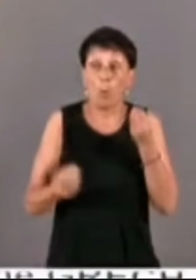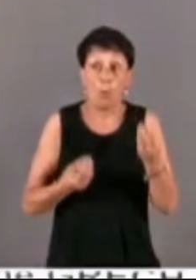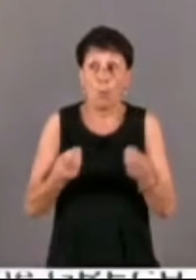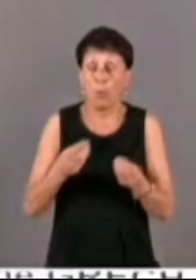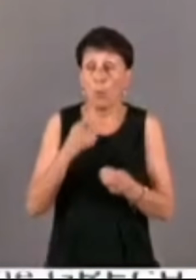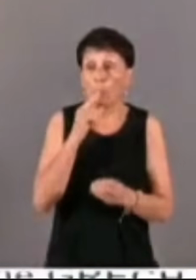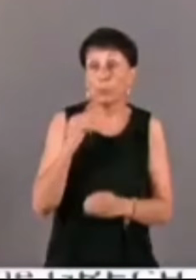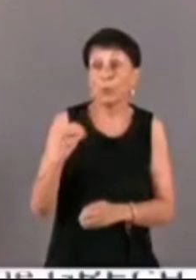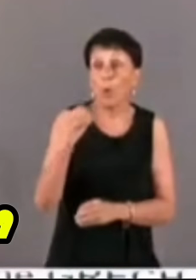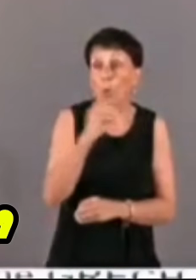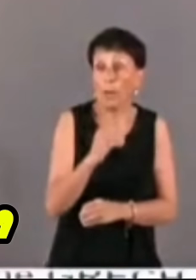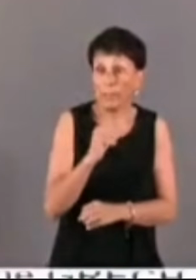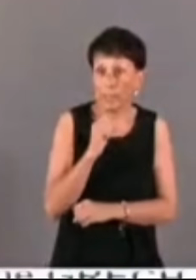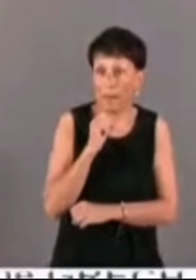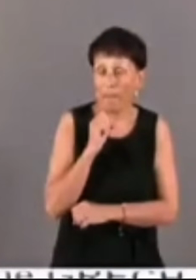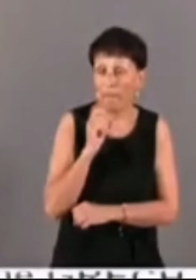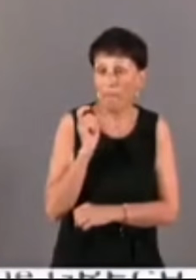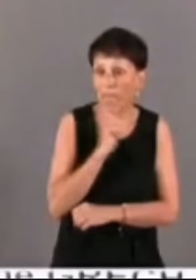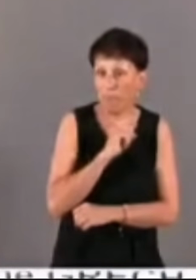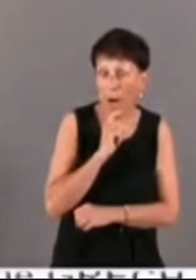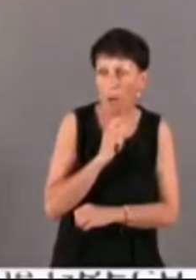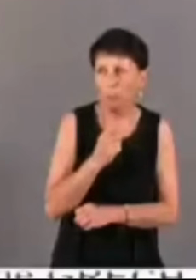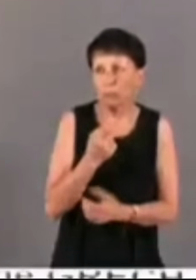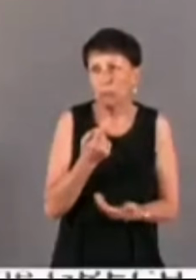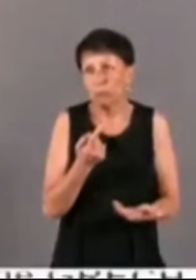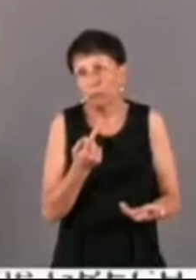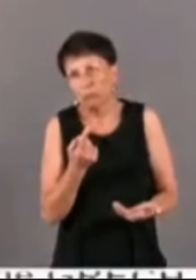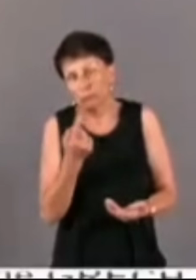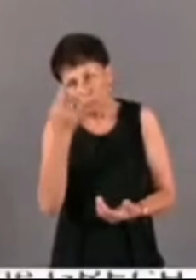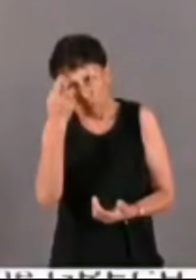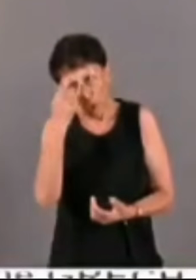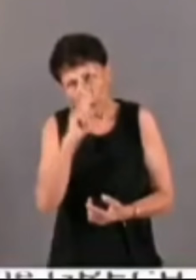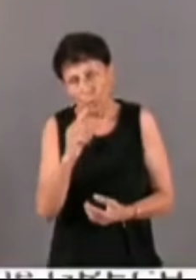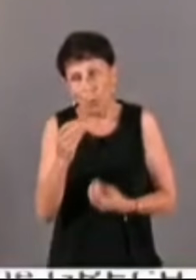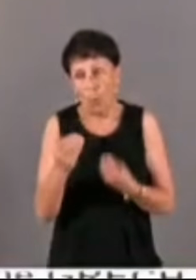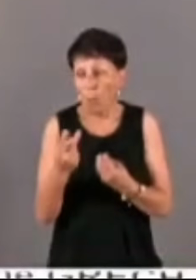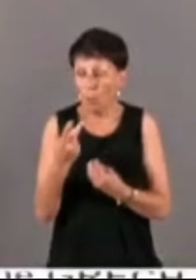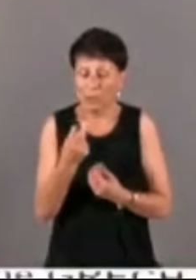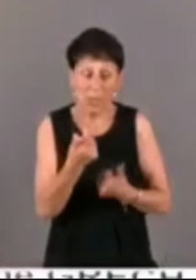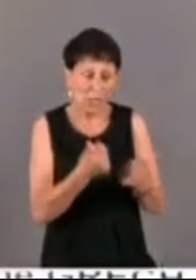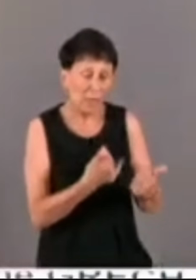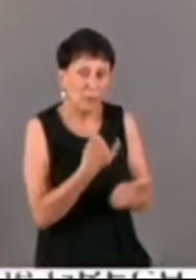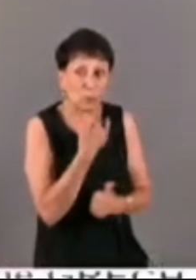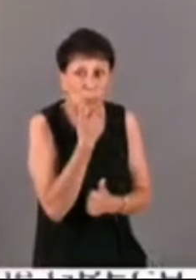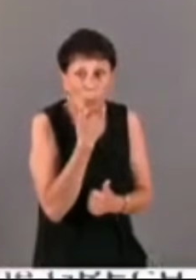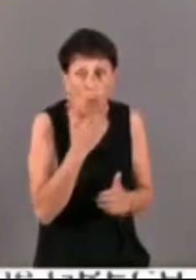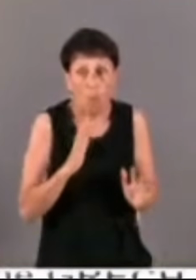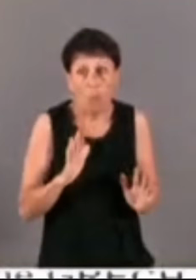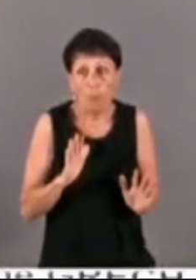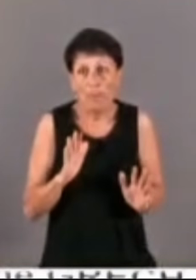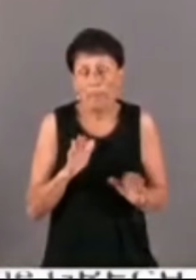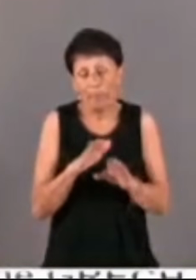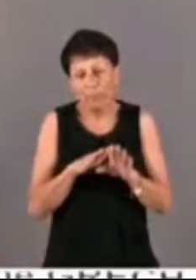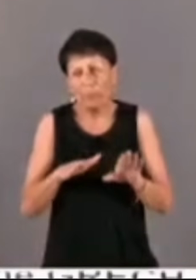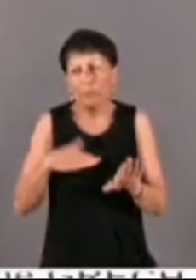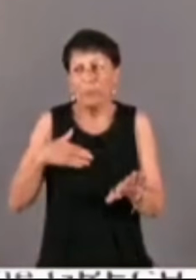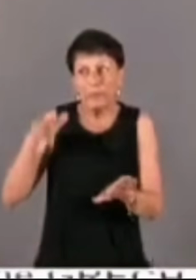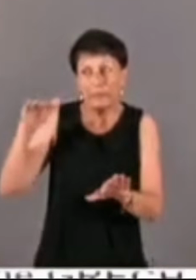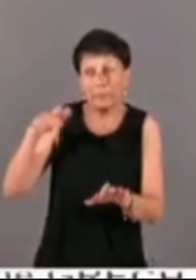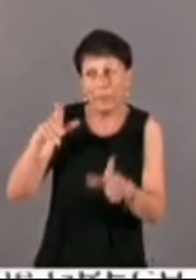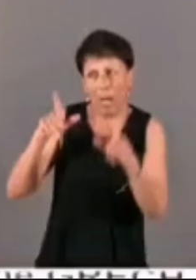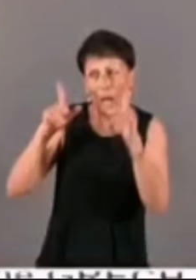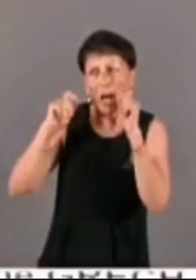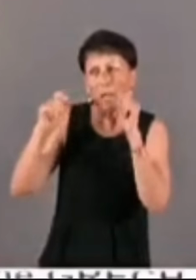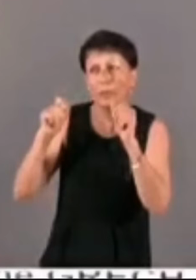monsieur Ouanessian a menti, ce que je n'ose croire, ou alors ses services se sont trompés. Et par là même, j'attire votre